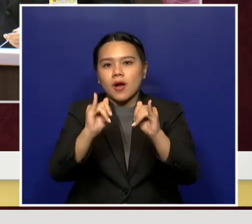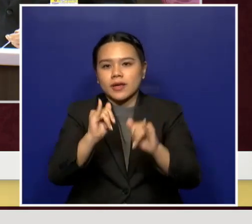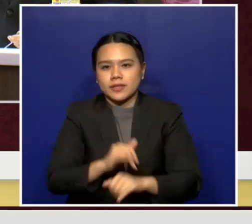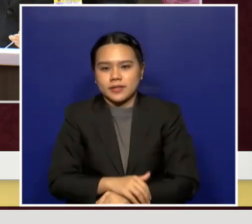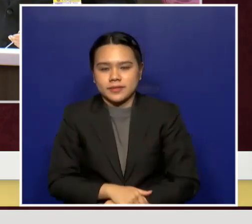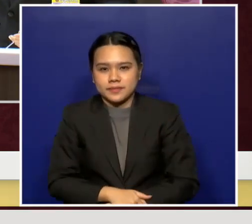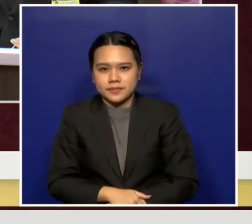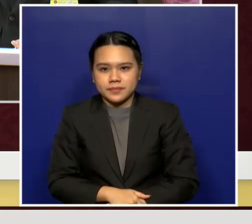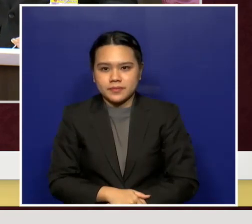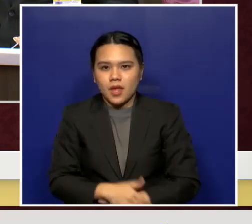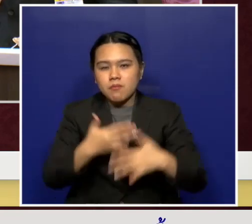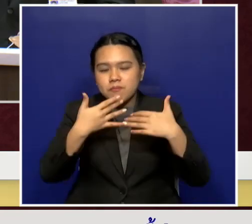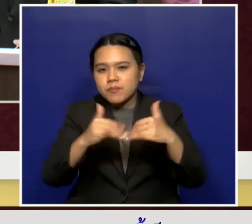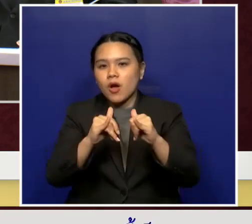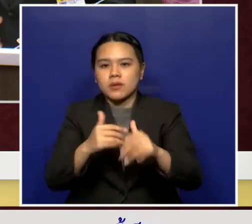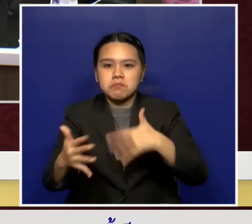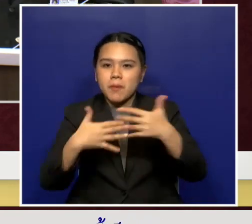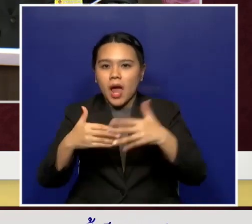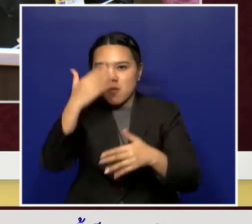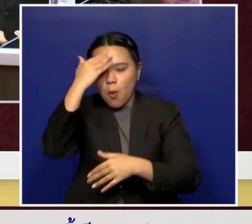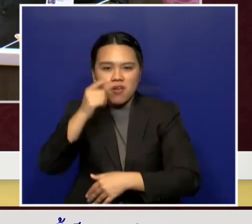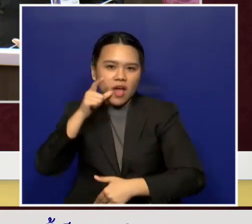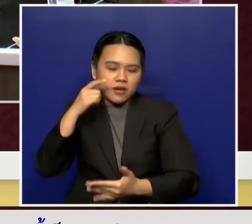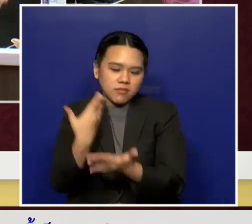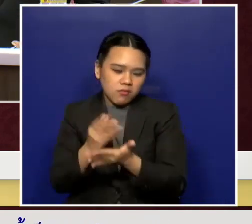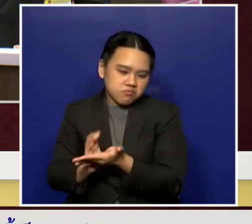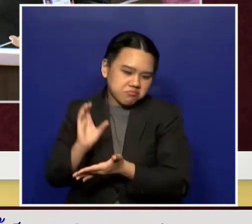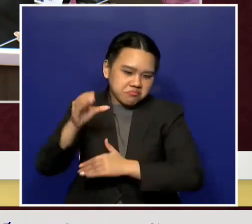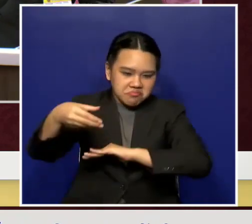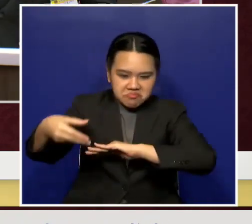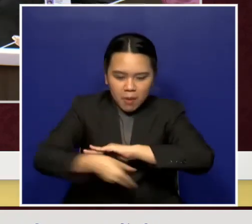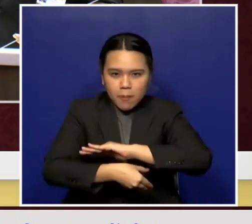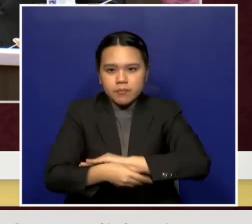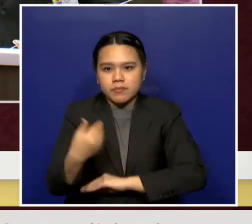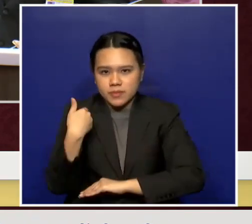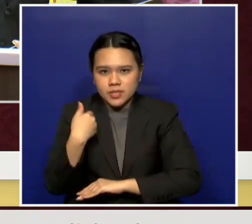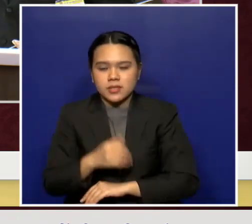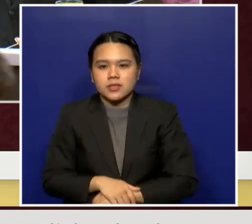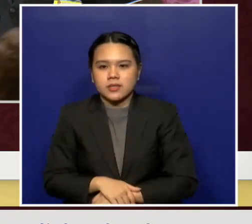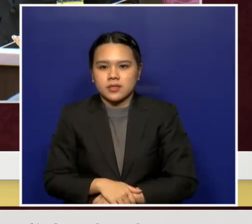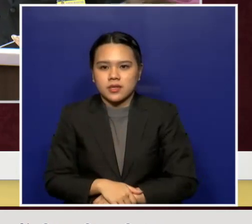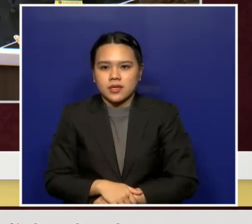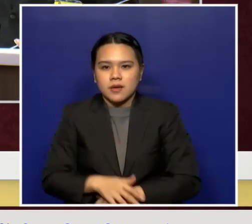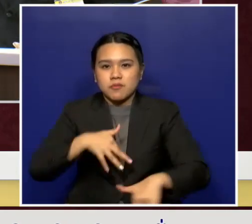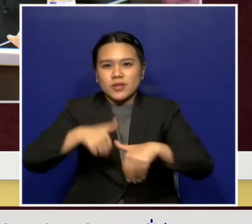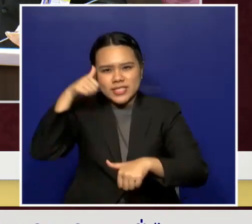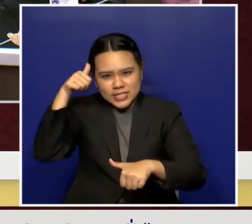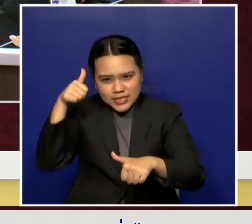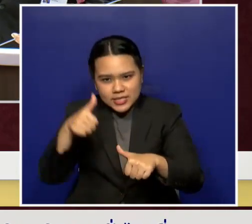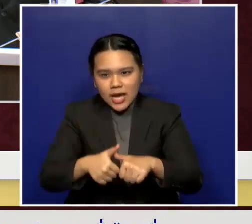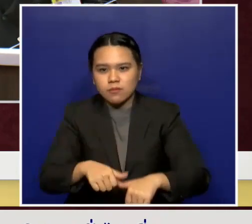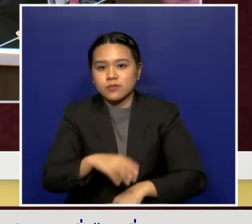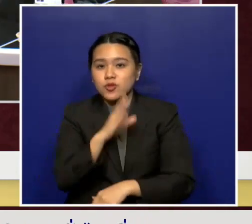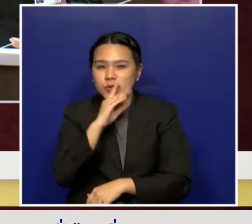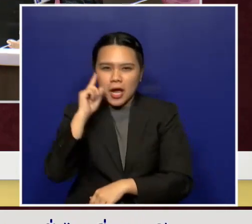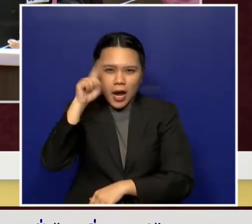ลไม่เป็นไรเส้นใหญ่มีเงินเส้นใหญ่มีเงินพี่น้องจำไว้นะเส้นใหญ่มีเงินไม่ติด